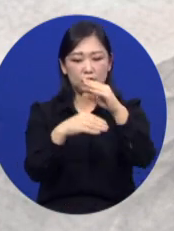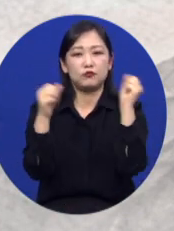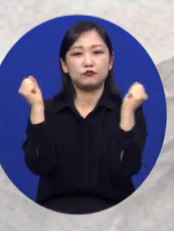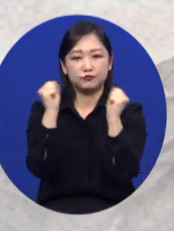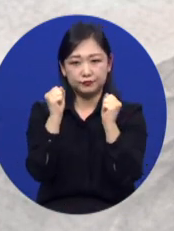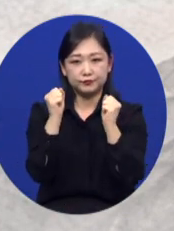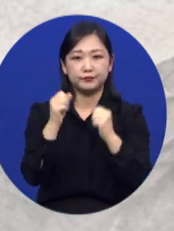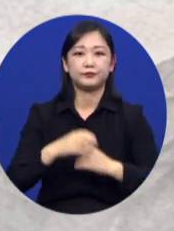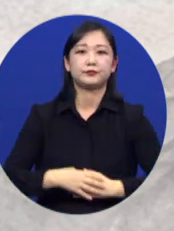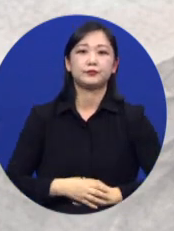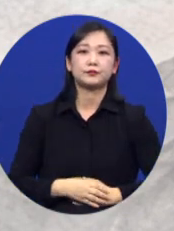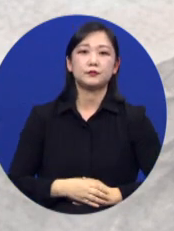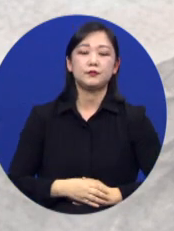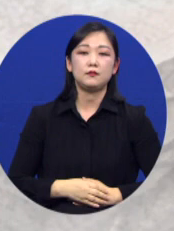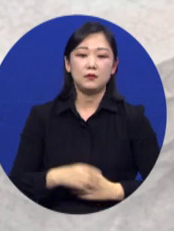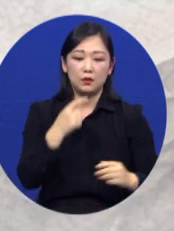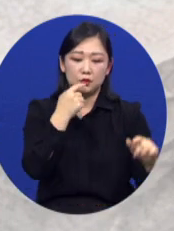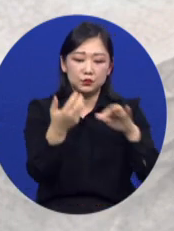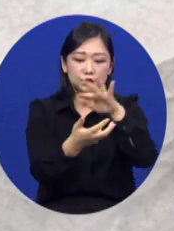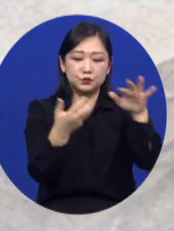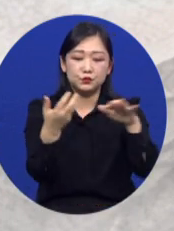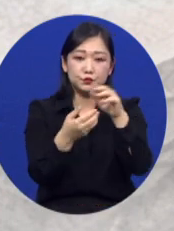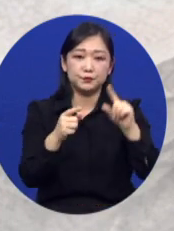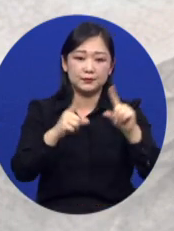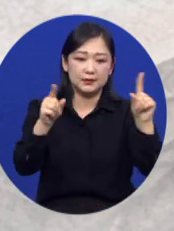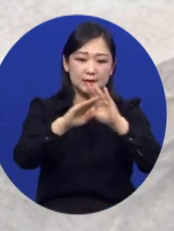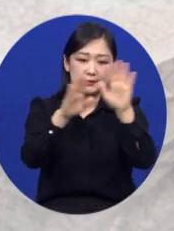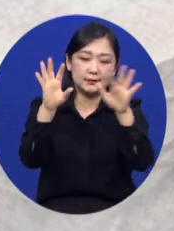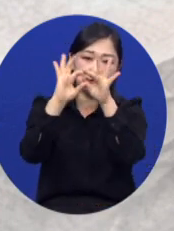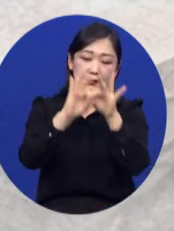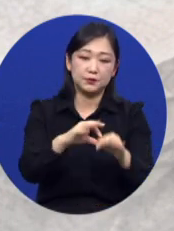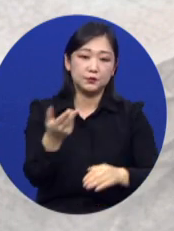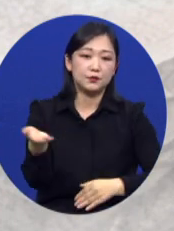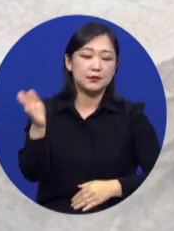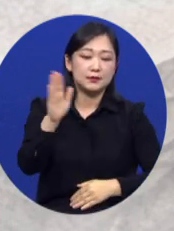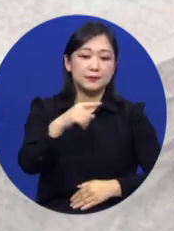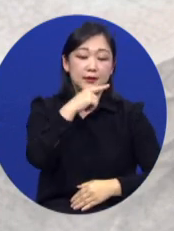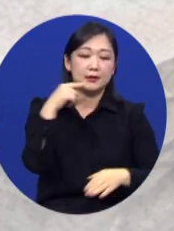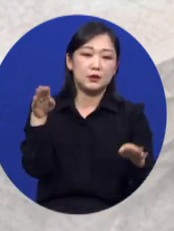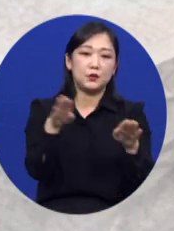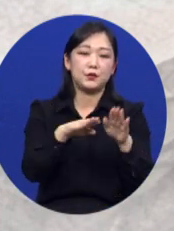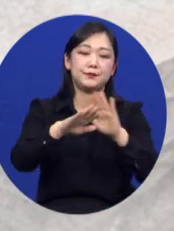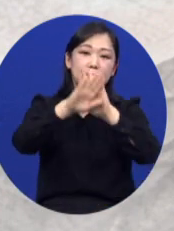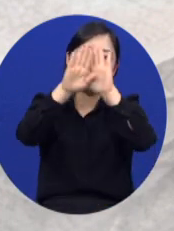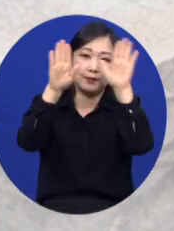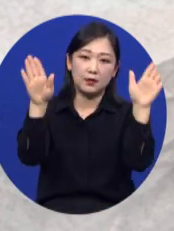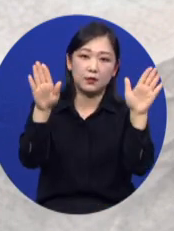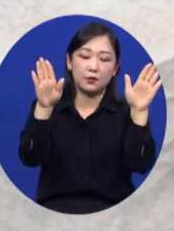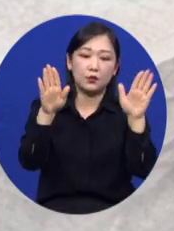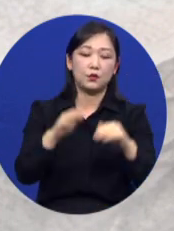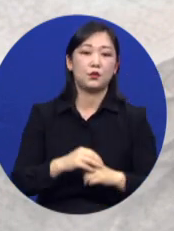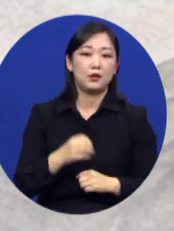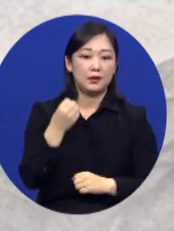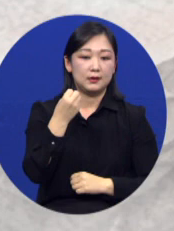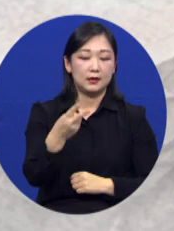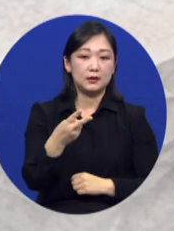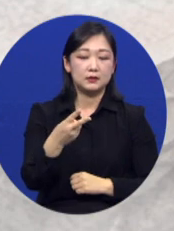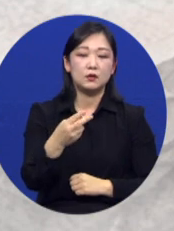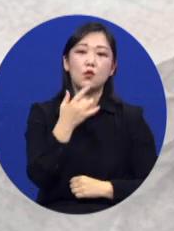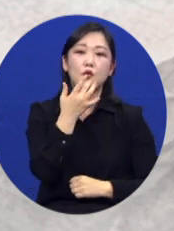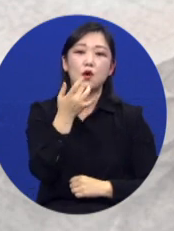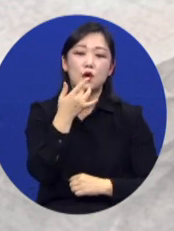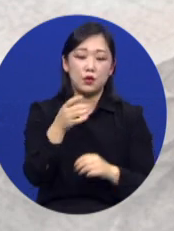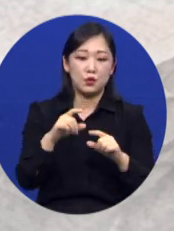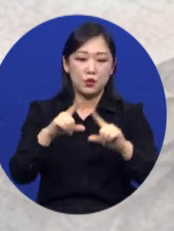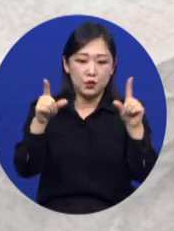지겠습니다 연일 구름낀 날씨가 이어지고 있지만 일요일부터 는 차차 맑은 하늘이 드러나 겠고 요 다시 설날인 헐 부터는